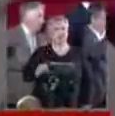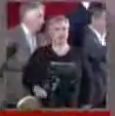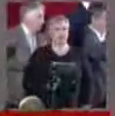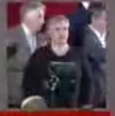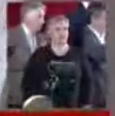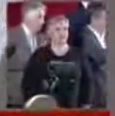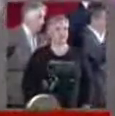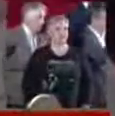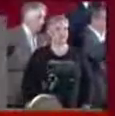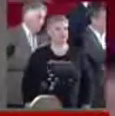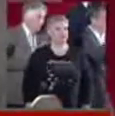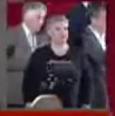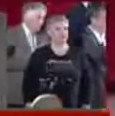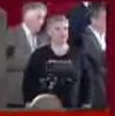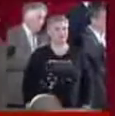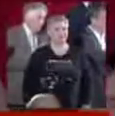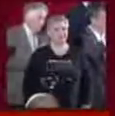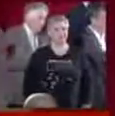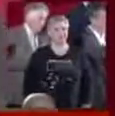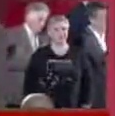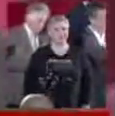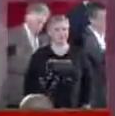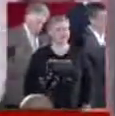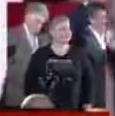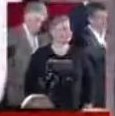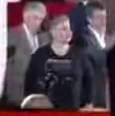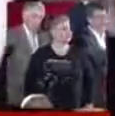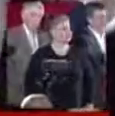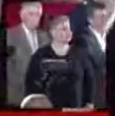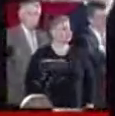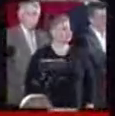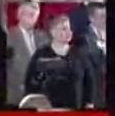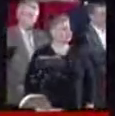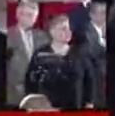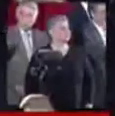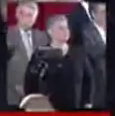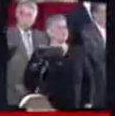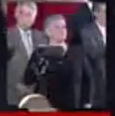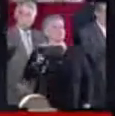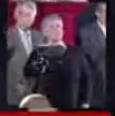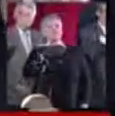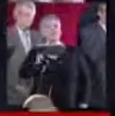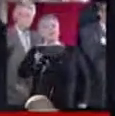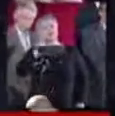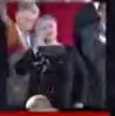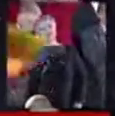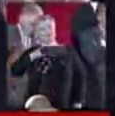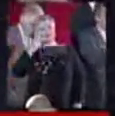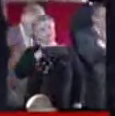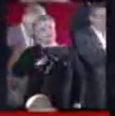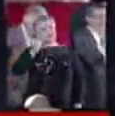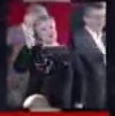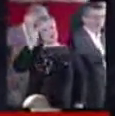καθηγητής και πρόεδρος της ελληνικής ψυχιατρικής εταιρείας γιος του μάρτυρα της ελληνικής αριστεράς νίκου